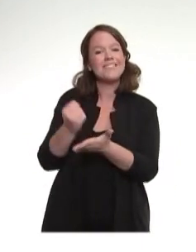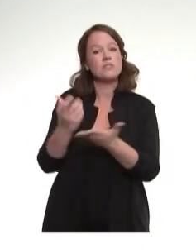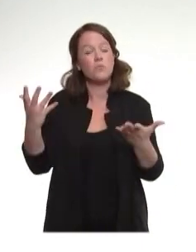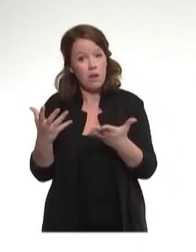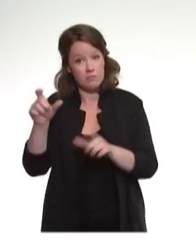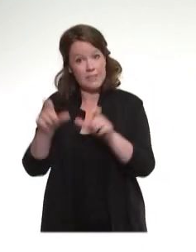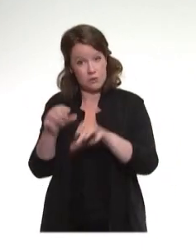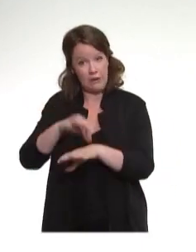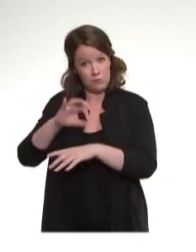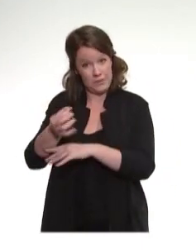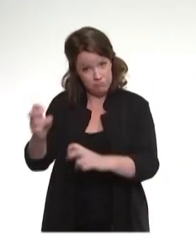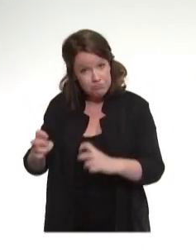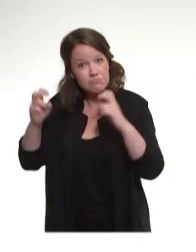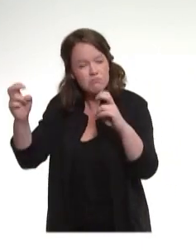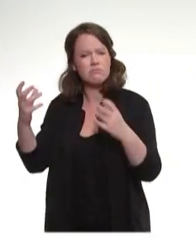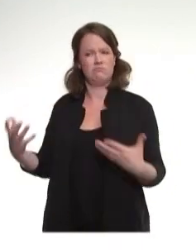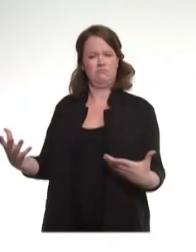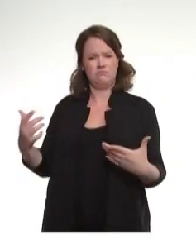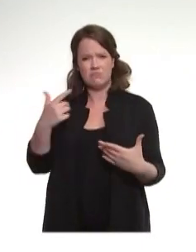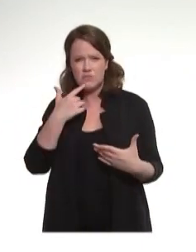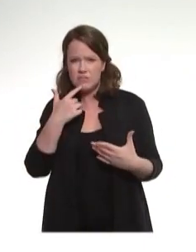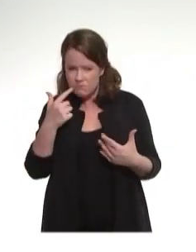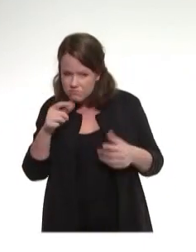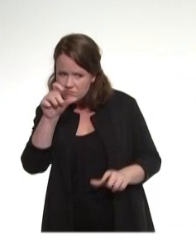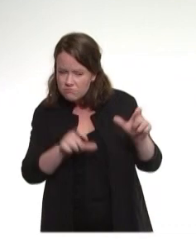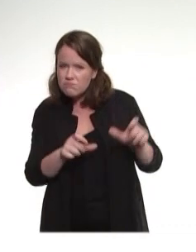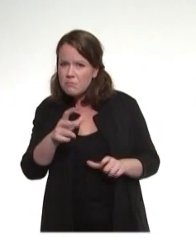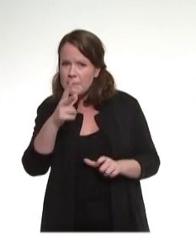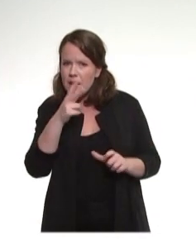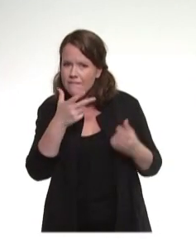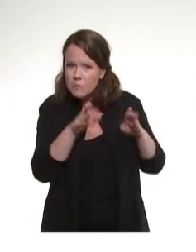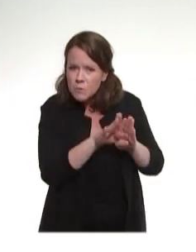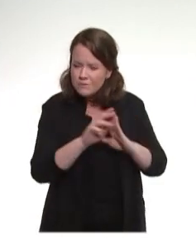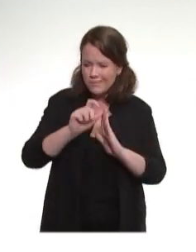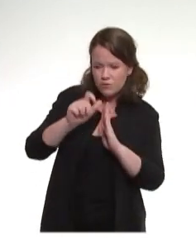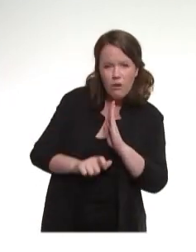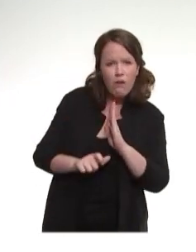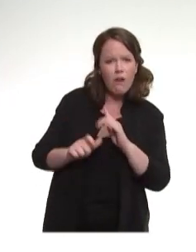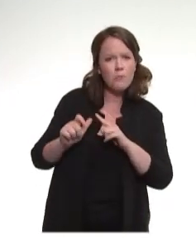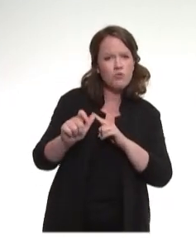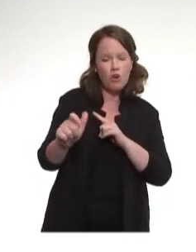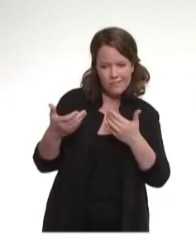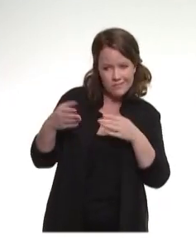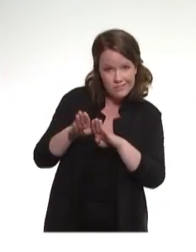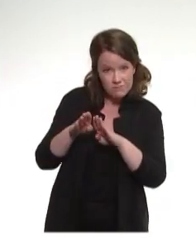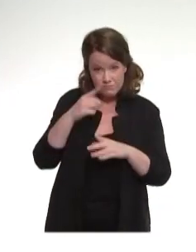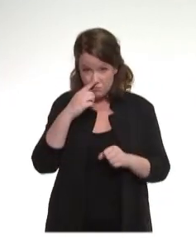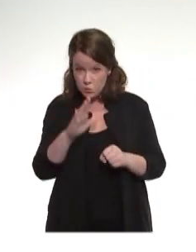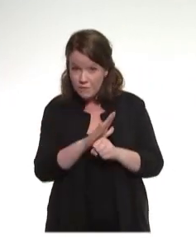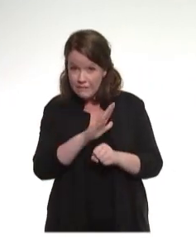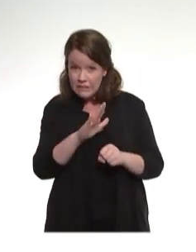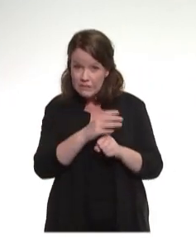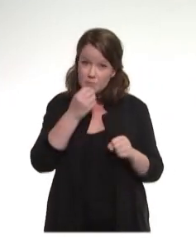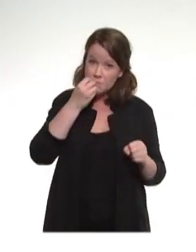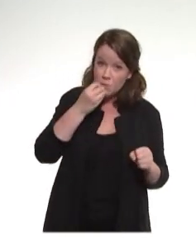on en a parlé à l'instant et ce protocole sanitaire renforcée dans les restaurants ont suffisamment à vos yeux porter leurs